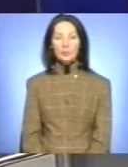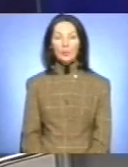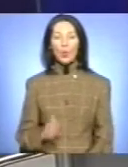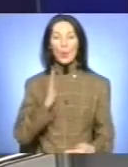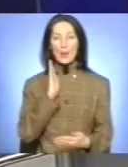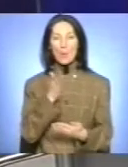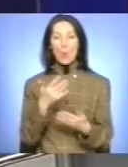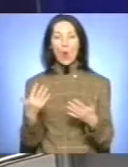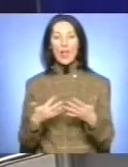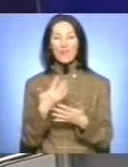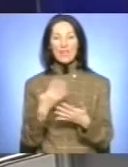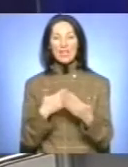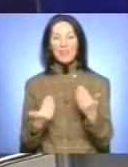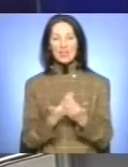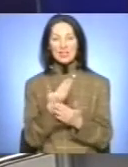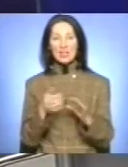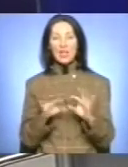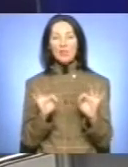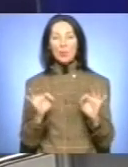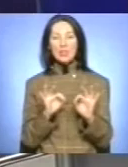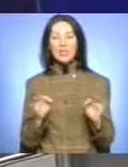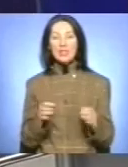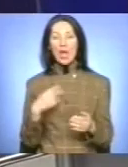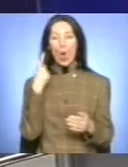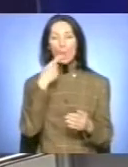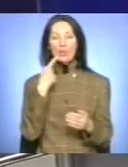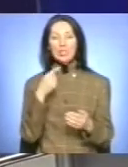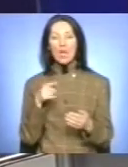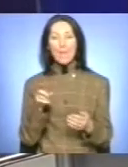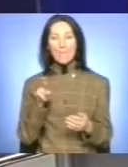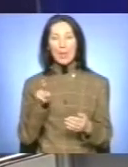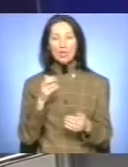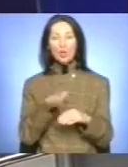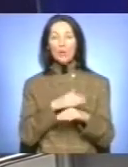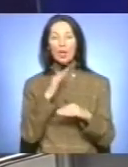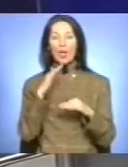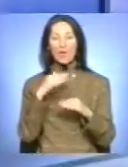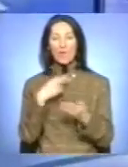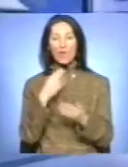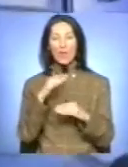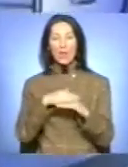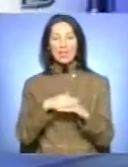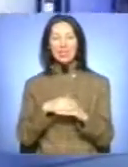прямому ефірі «Вісті» інформаційне обличчя п'ятниці. Добрий вечір. Спочатку коротко про головне.